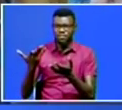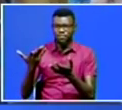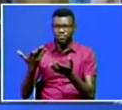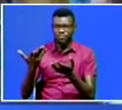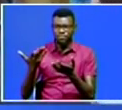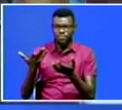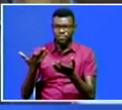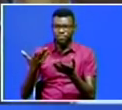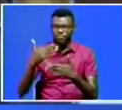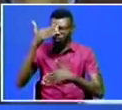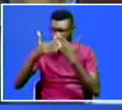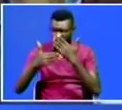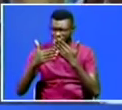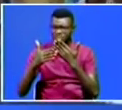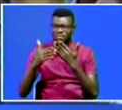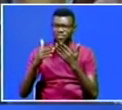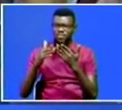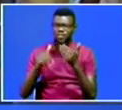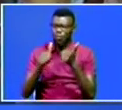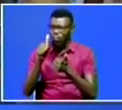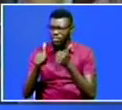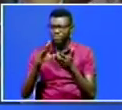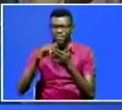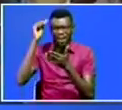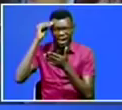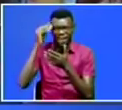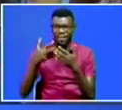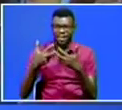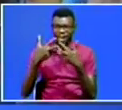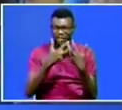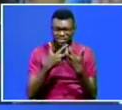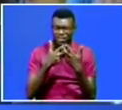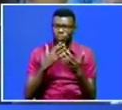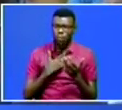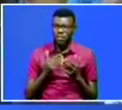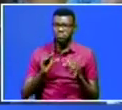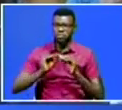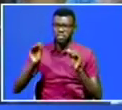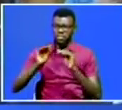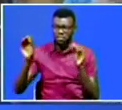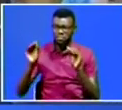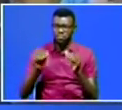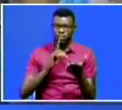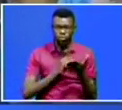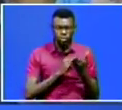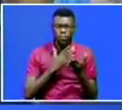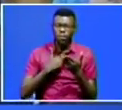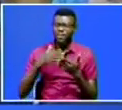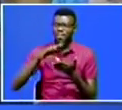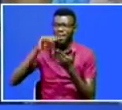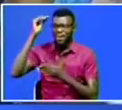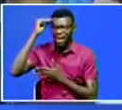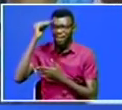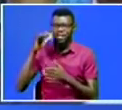kwenye other engineers like engineering, wale wanataka kufanya engineering, wale wanataka kufanya daktari, wale wanataka